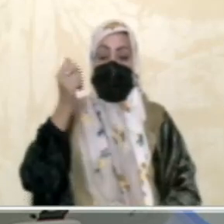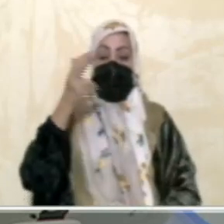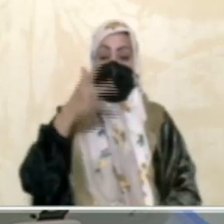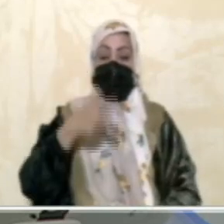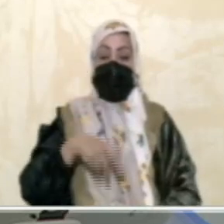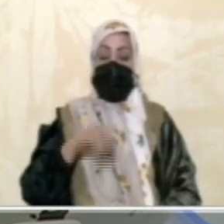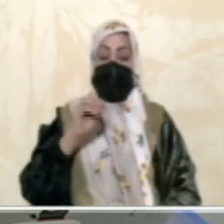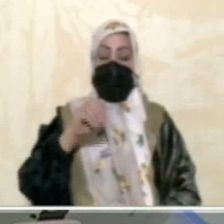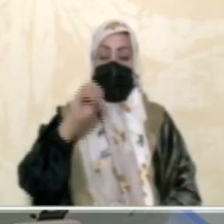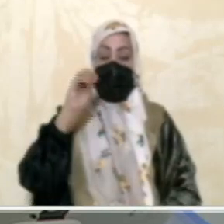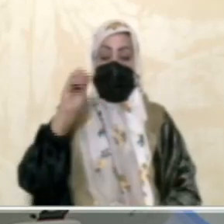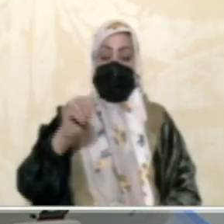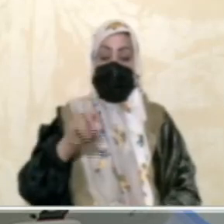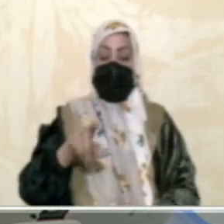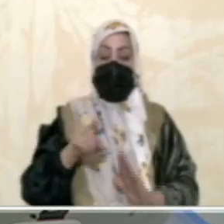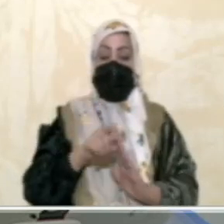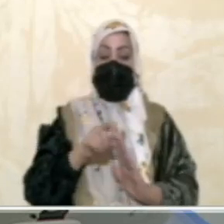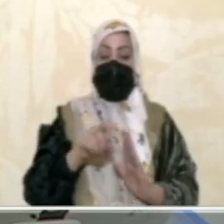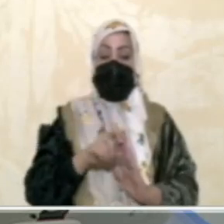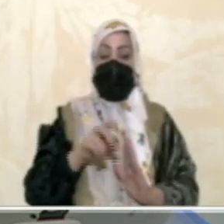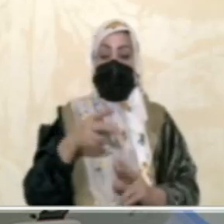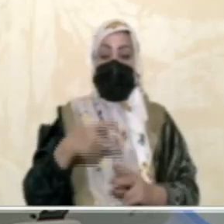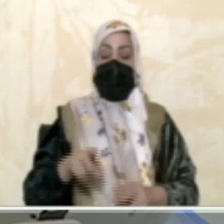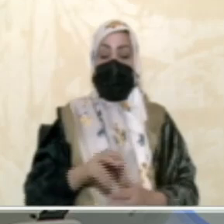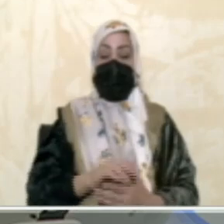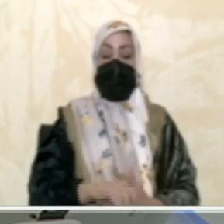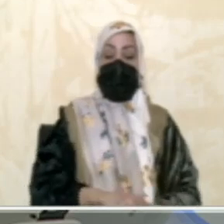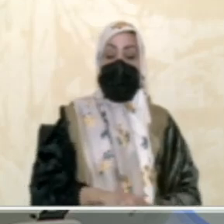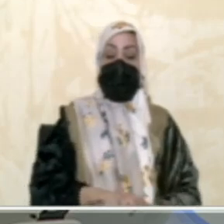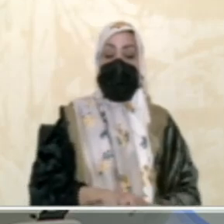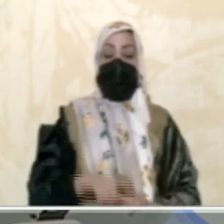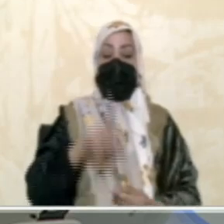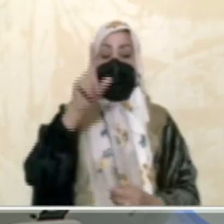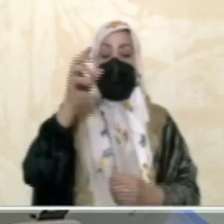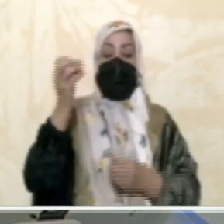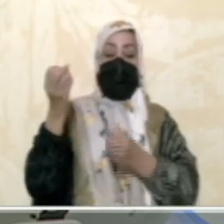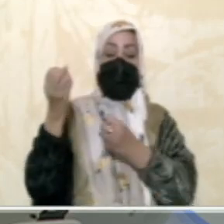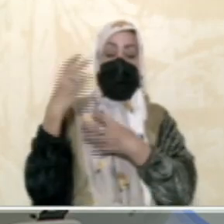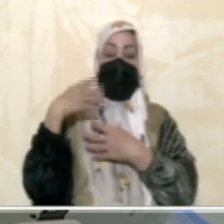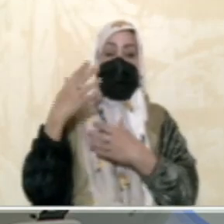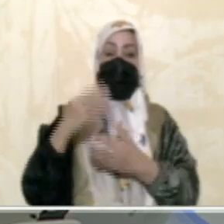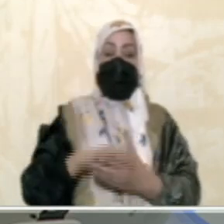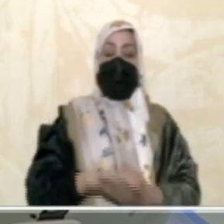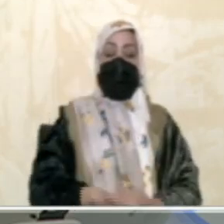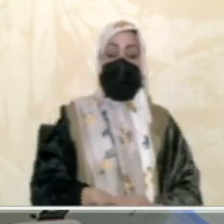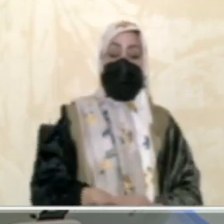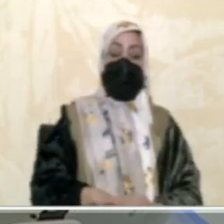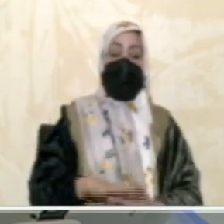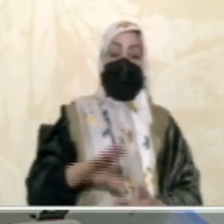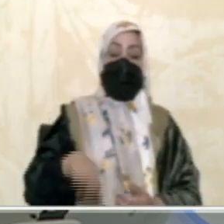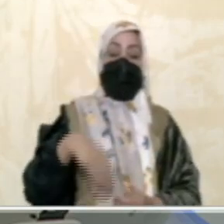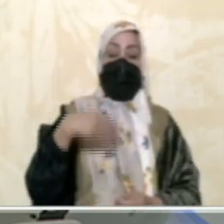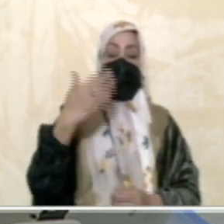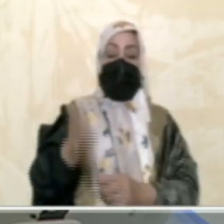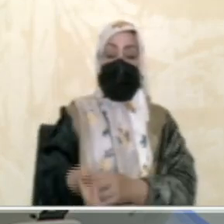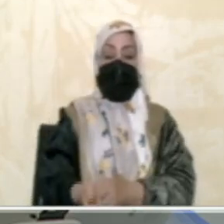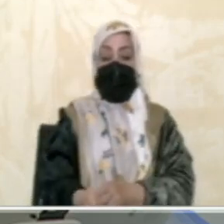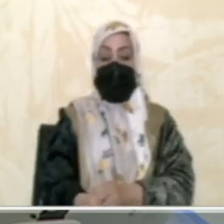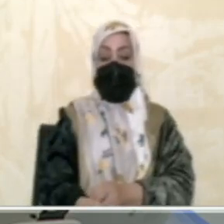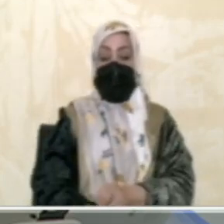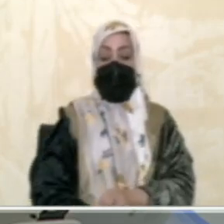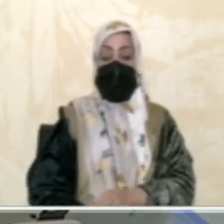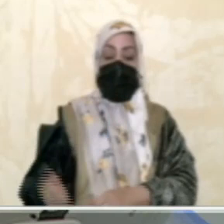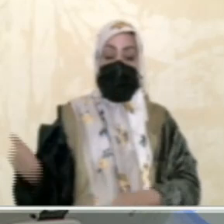يرجى ان يحصل لك اجر الختمي ولكن في المستقبل الاولى والاحسن عبد الناصر ان تقرا القران على هذا